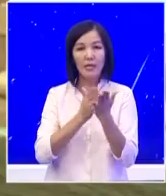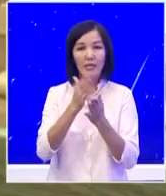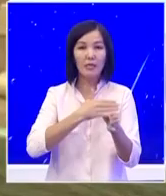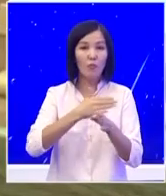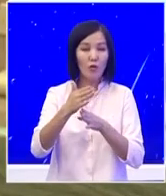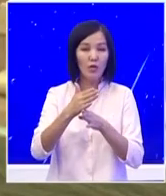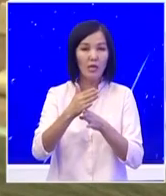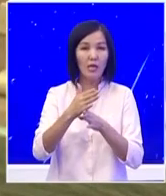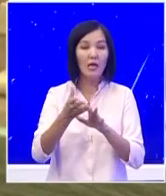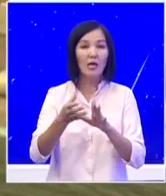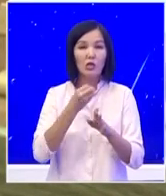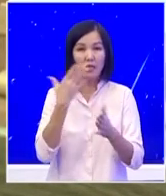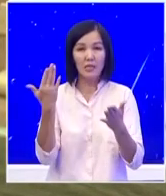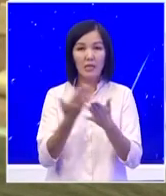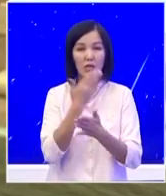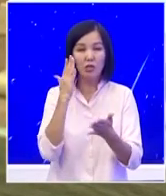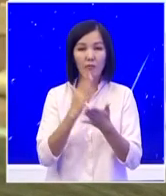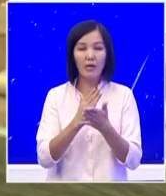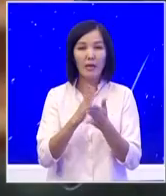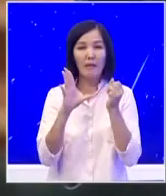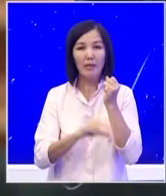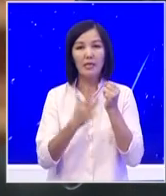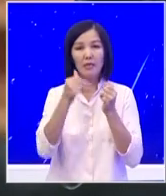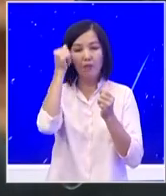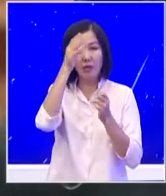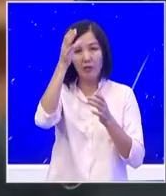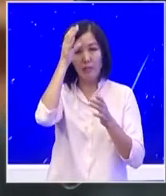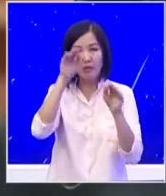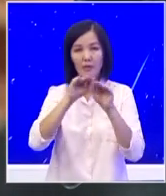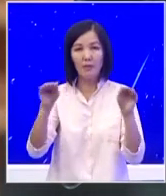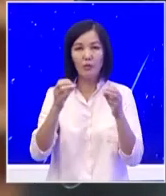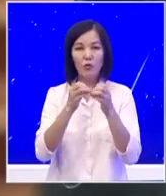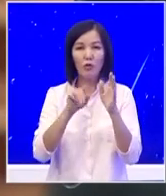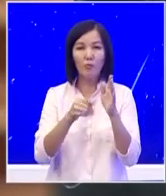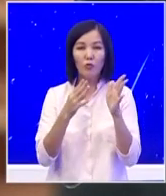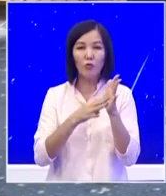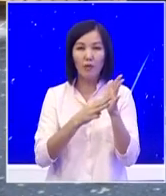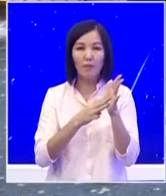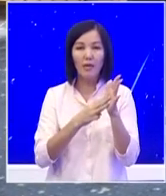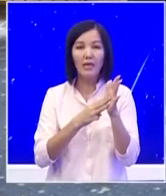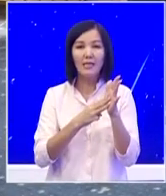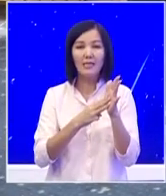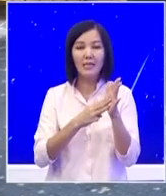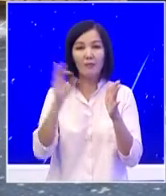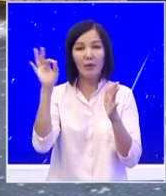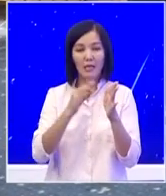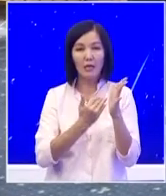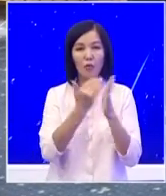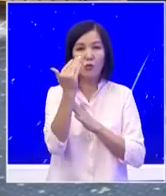бағытталған. Нәтижеде жоқ емес. Соңғы 5 жылда білім сапасы 10,8%-ға өсті. Биылға